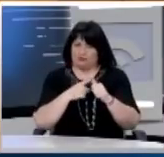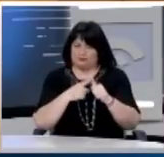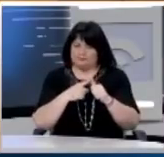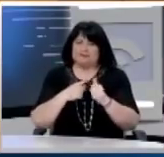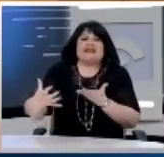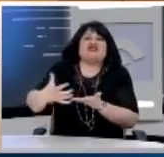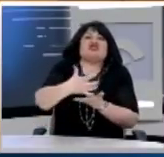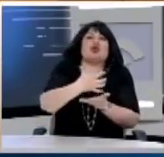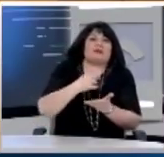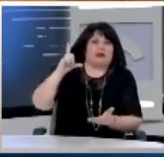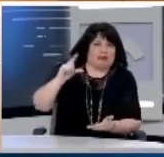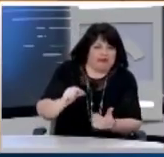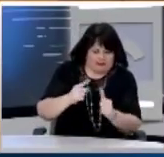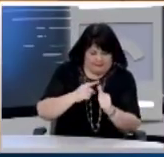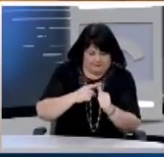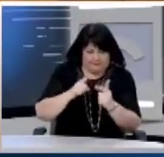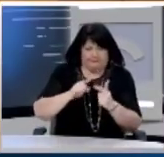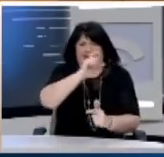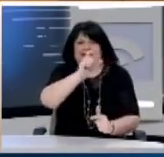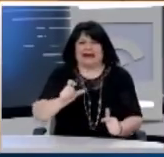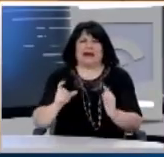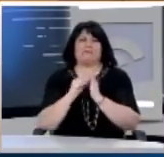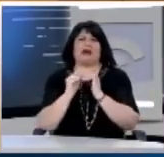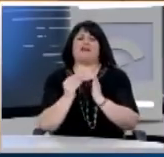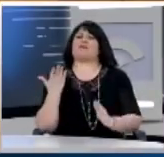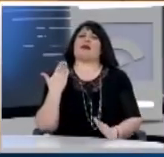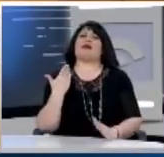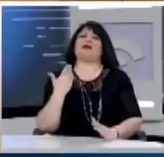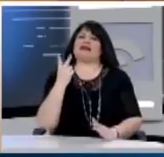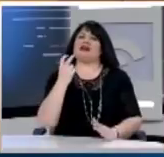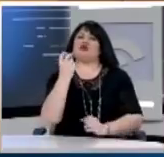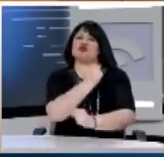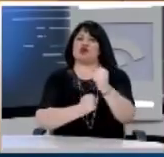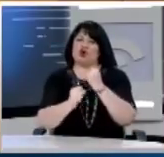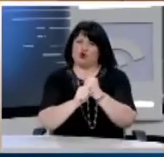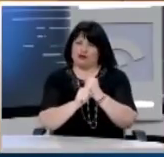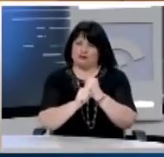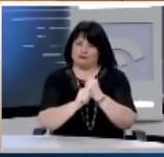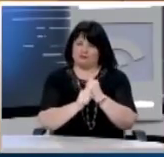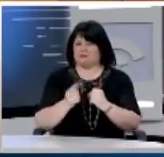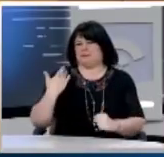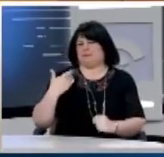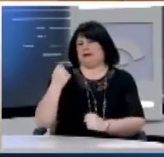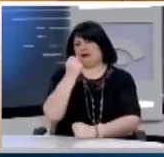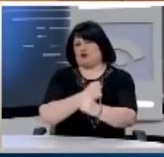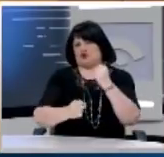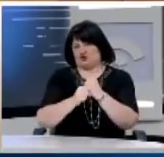λόγω εισοδήματος. Στην Ιταλία τα τελευταία 20 χρόνια,